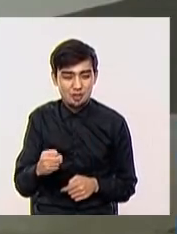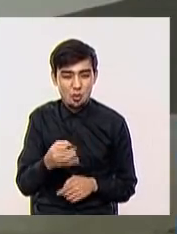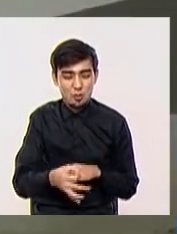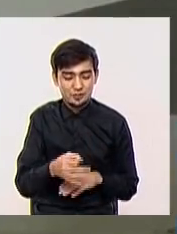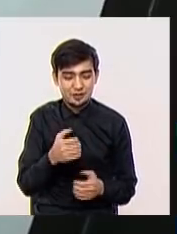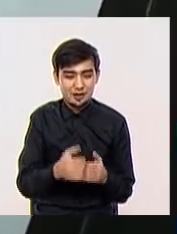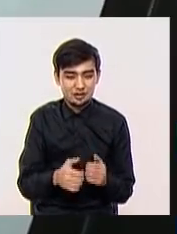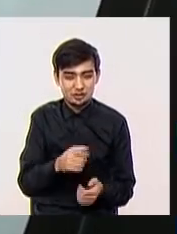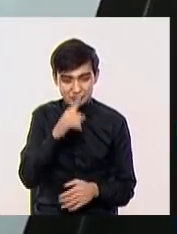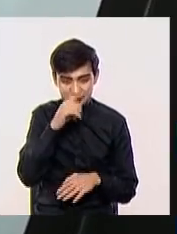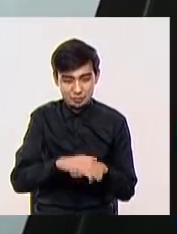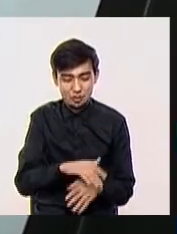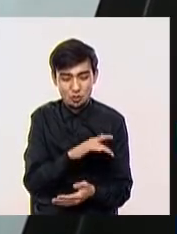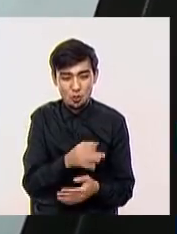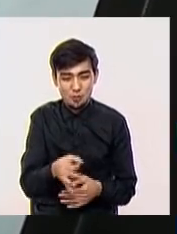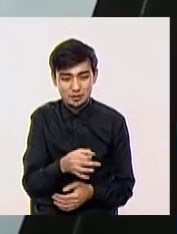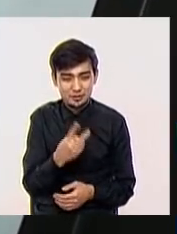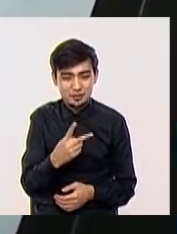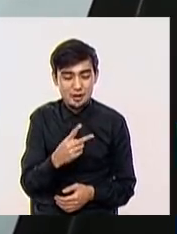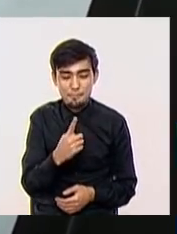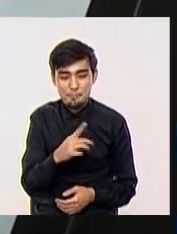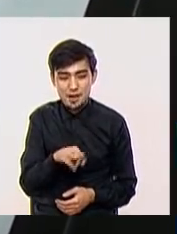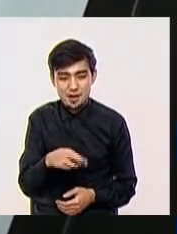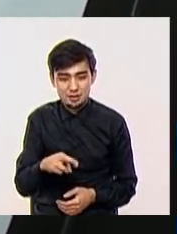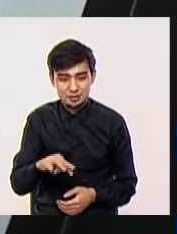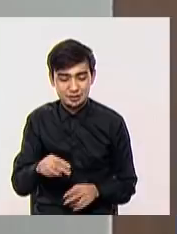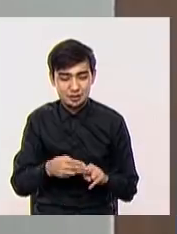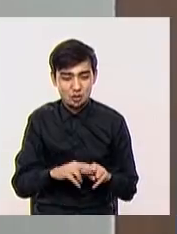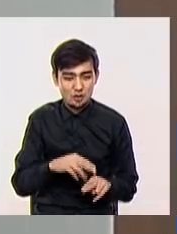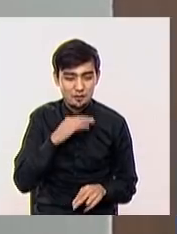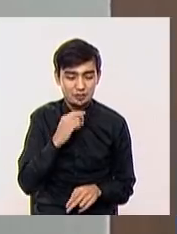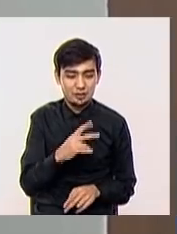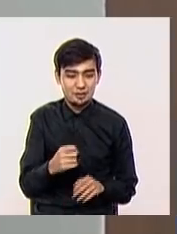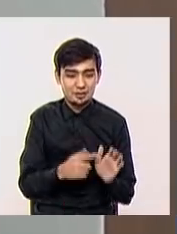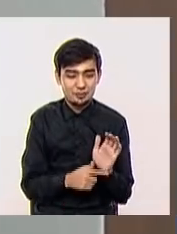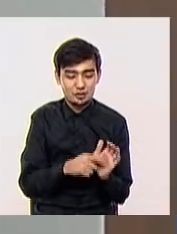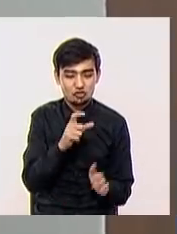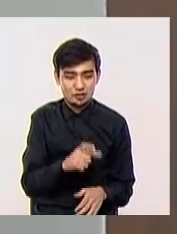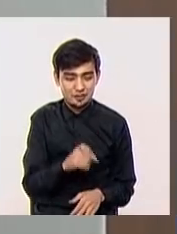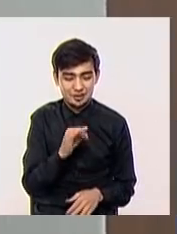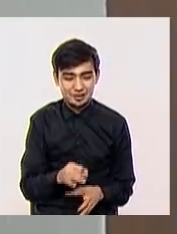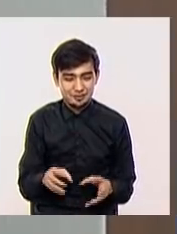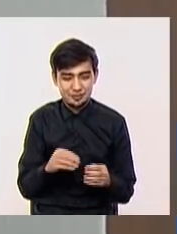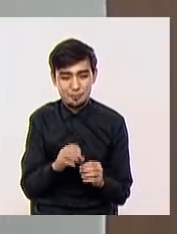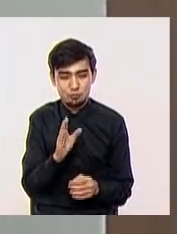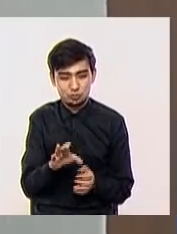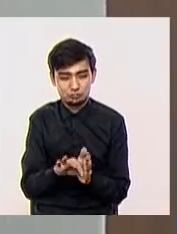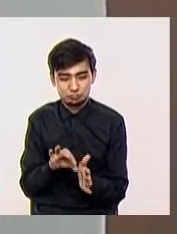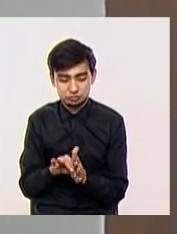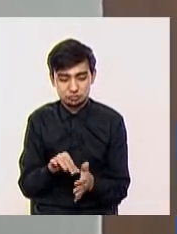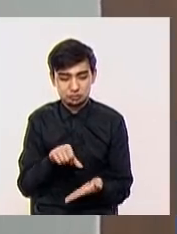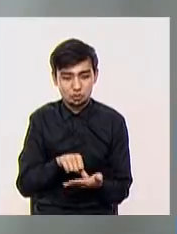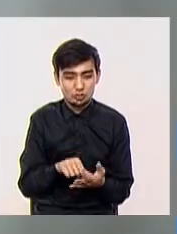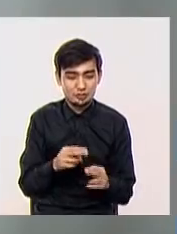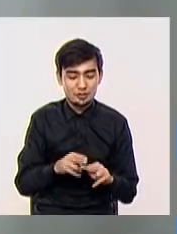Акимат области будет выделять на программу по 1 миллиард тенге, которых хватит на 70 человек. Претендентов будут отбирать в порядке